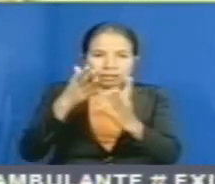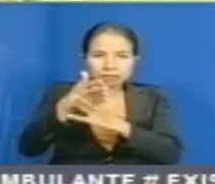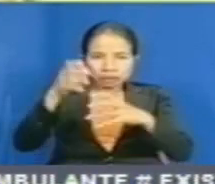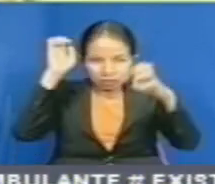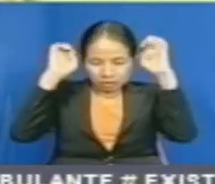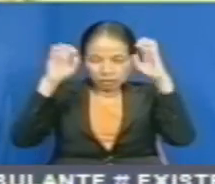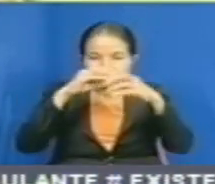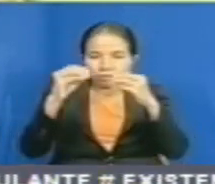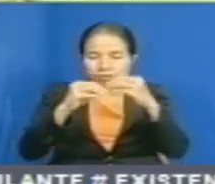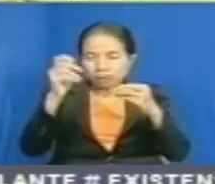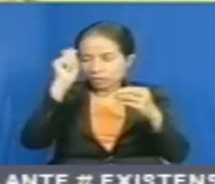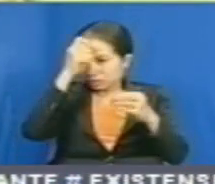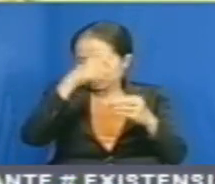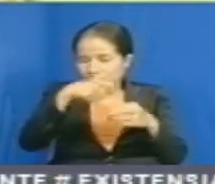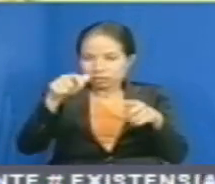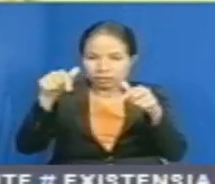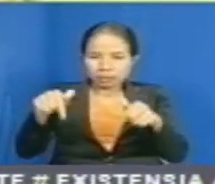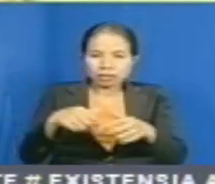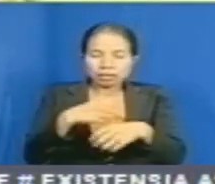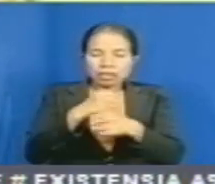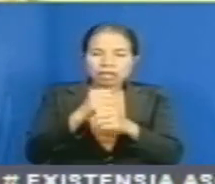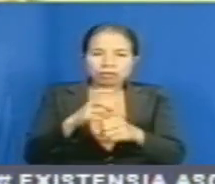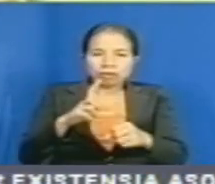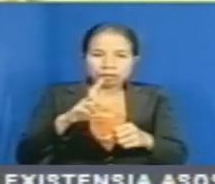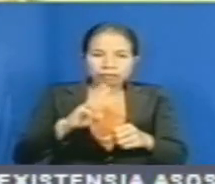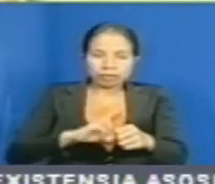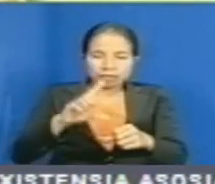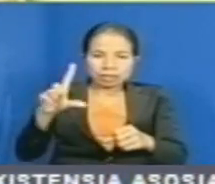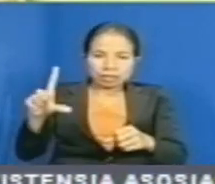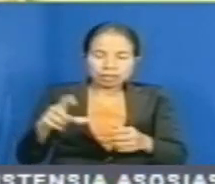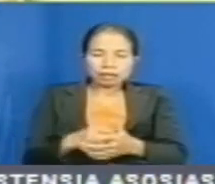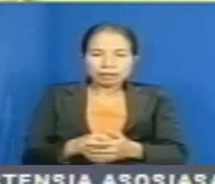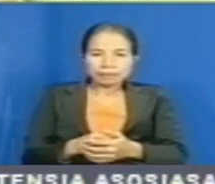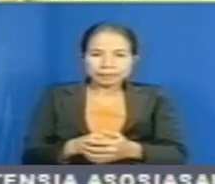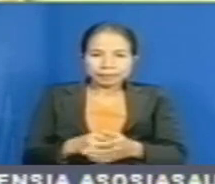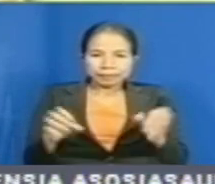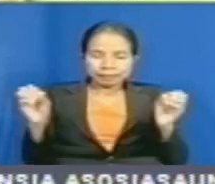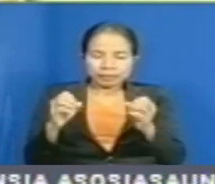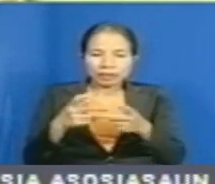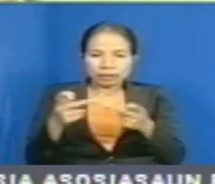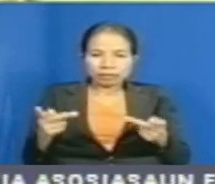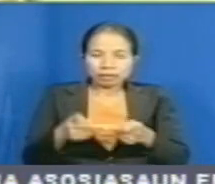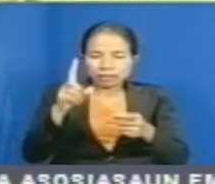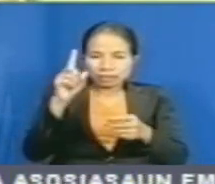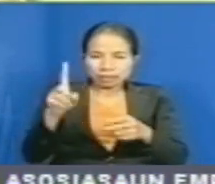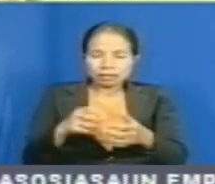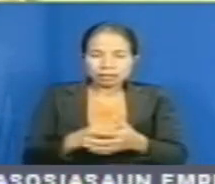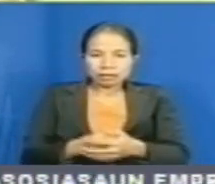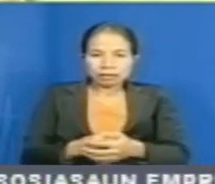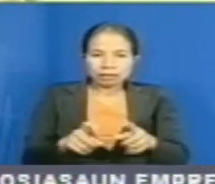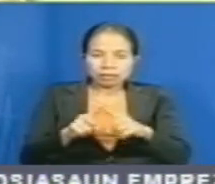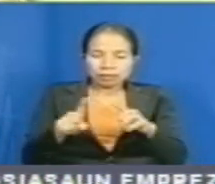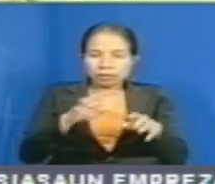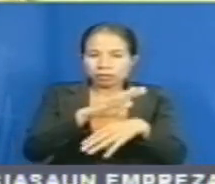ba graduação dene, mebe halau ia Bercoli, dene laus halau ia fate iradet mebe, ia